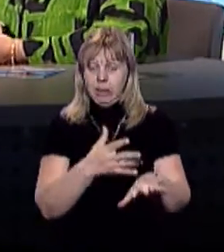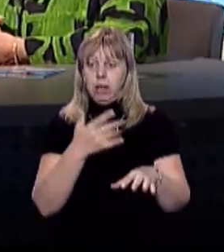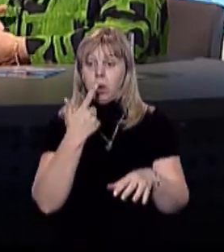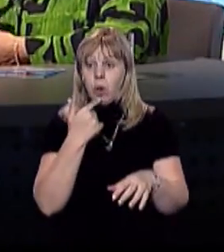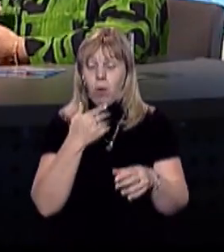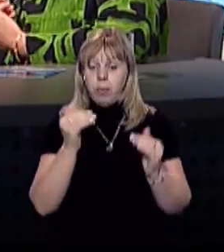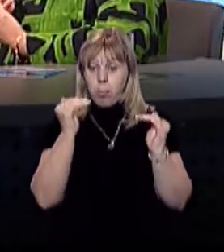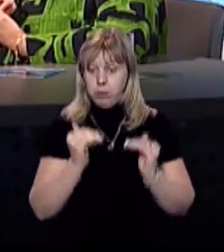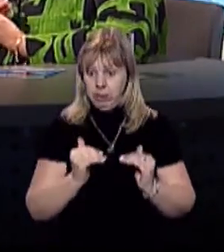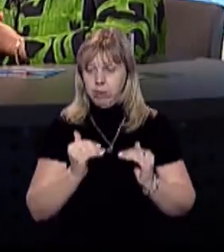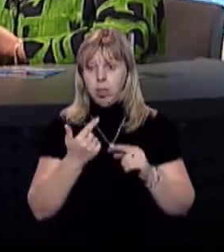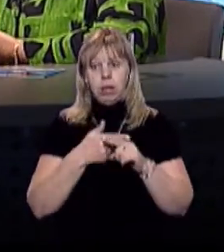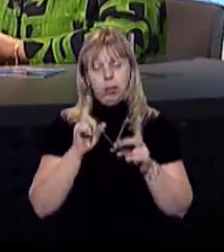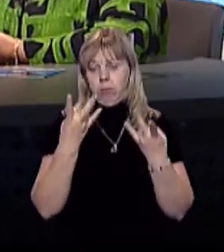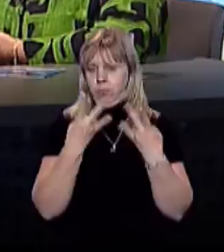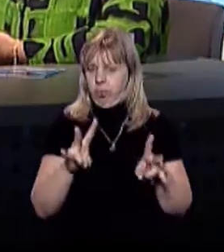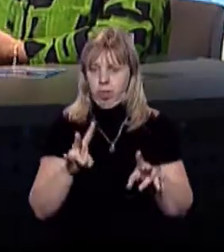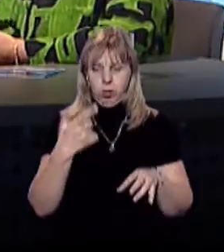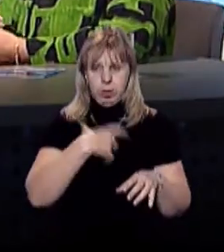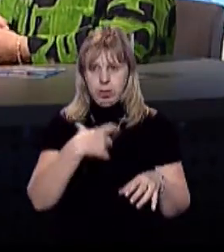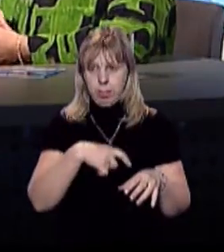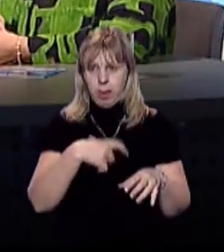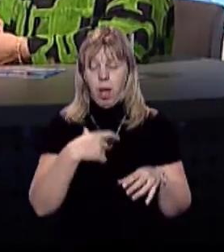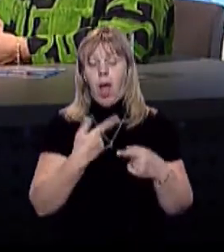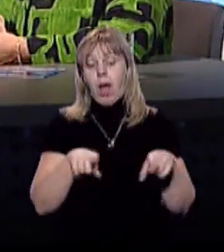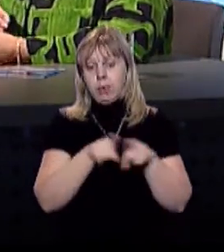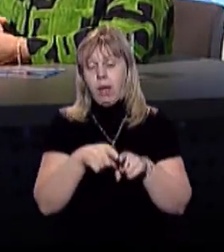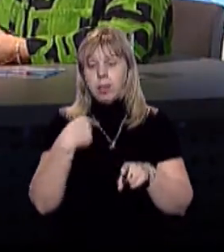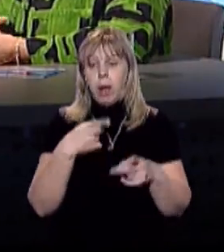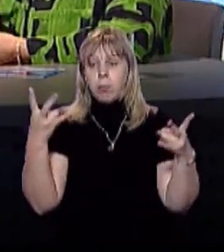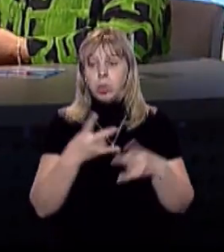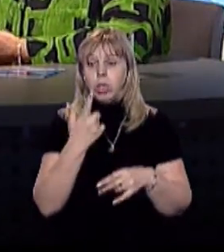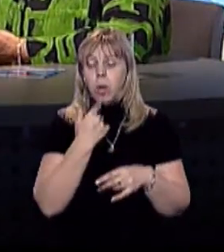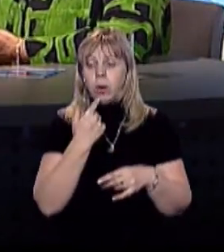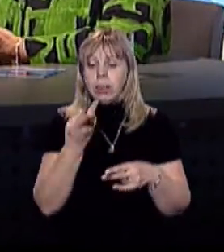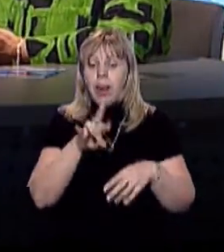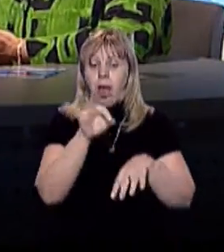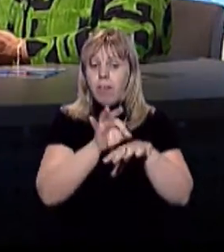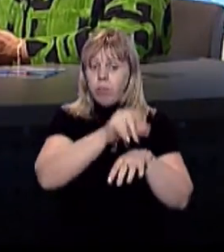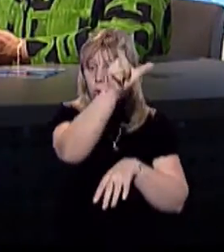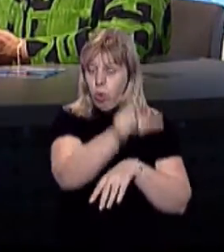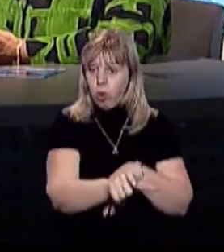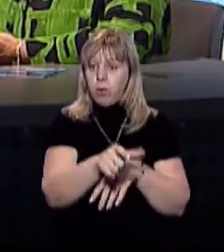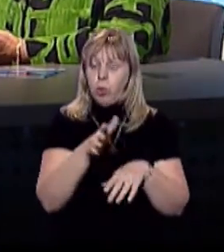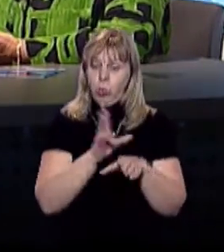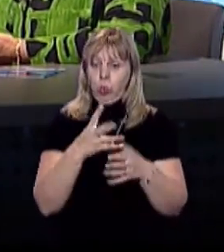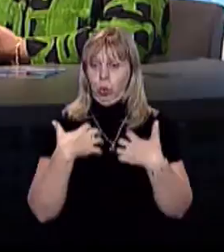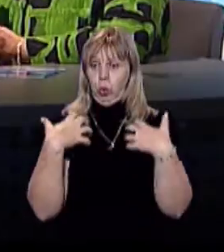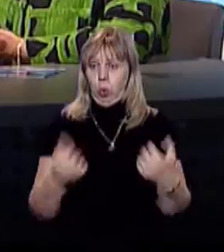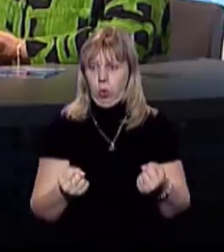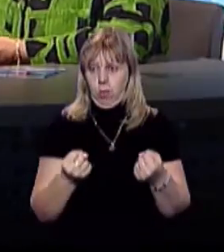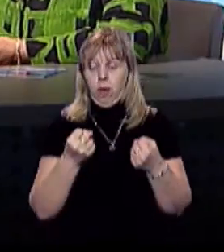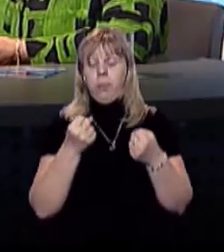низький, то це перш за все може нашкодити йому, а відтак нам потрібна кров для хворого повноцінна, так, щоб